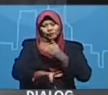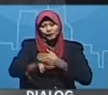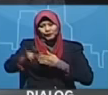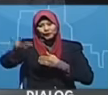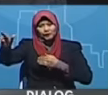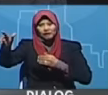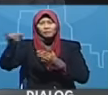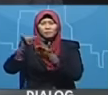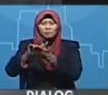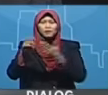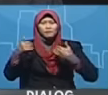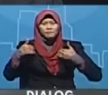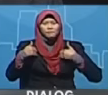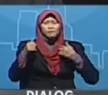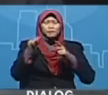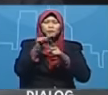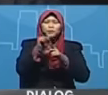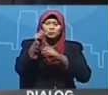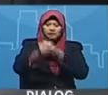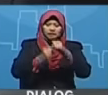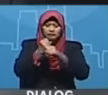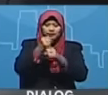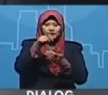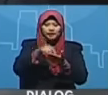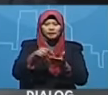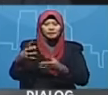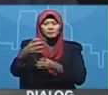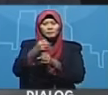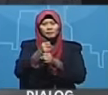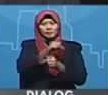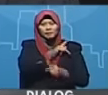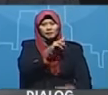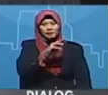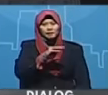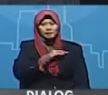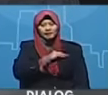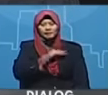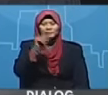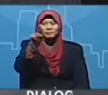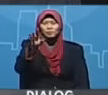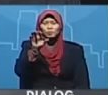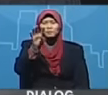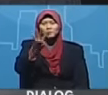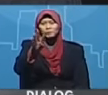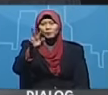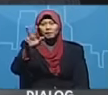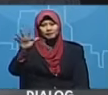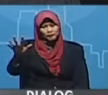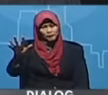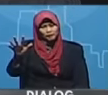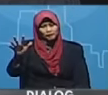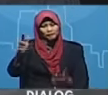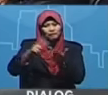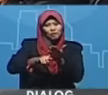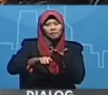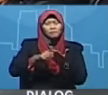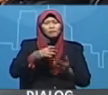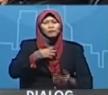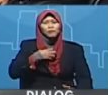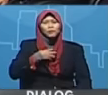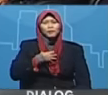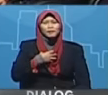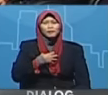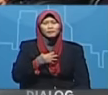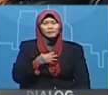Uh-huh. Macam tahun ini contohnya kita telah dapat di kementerian kita 145 aduan. 145 ya, untuk tahun ini, tahun ini? Tahun ini